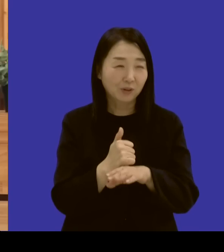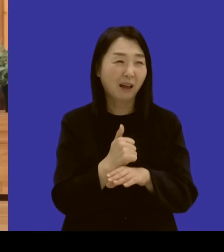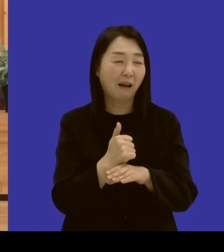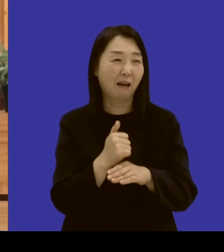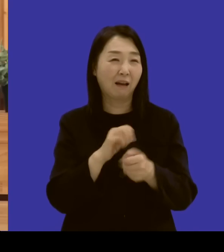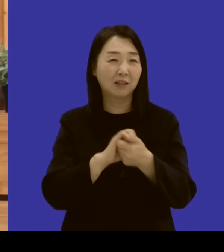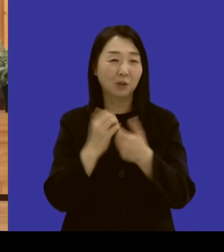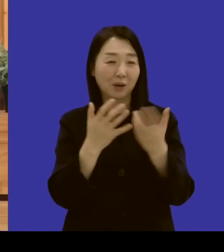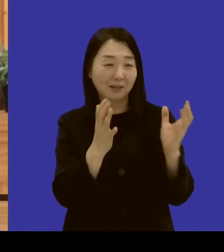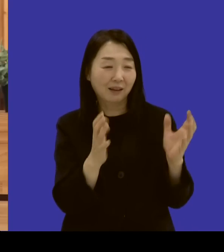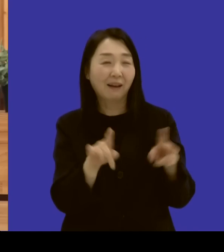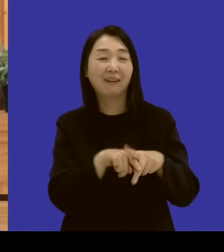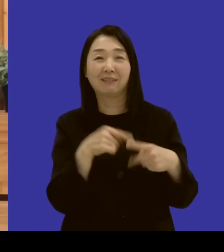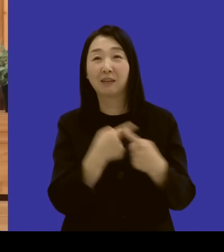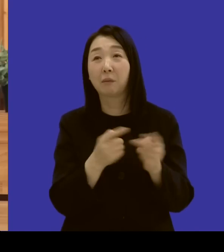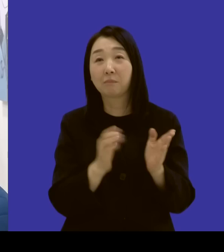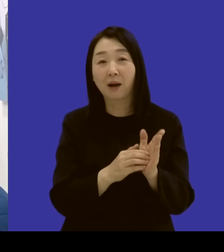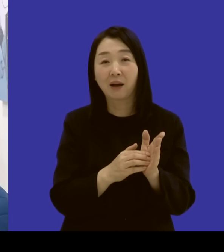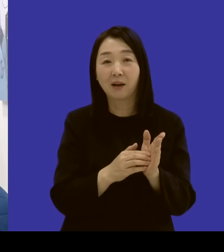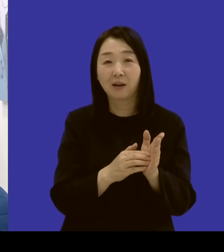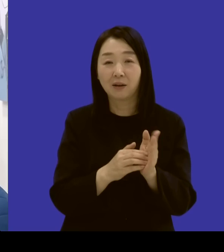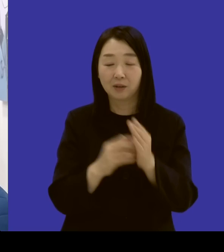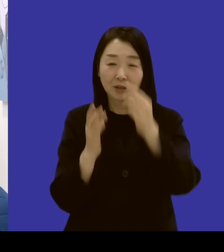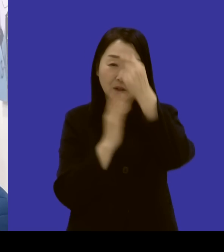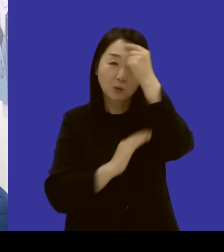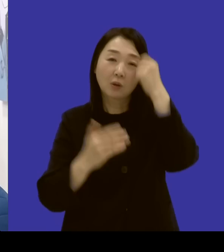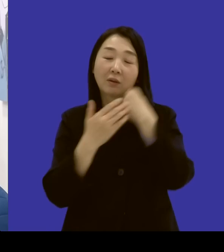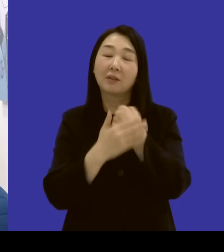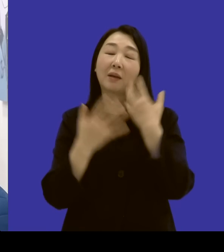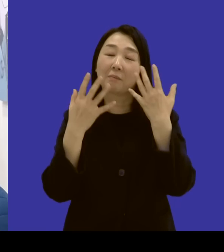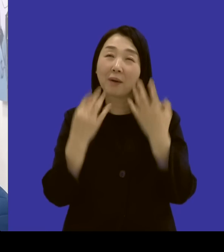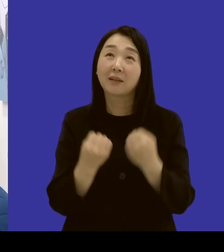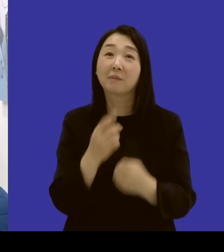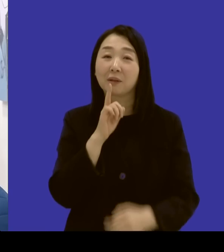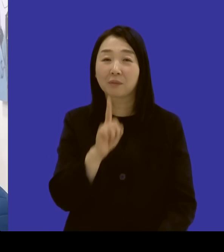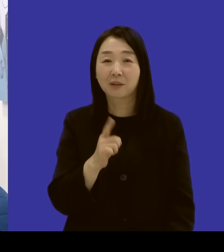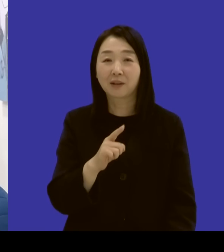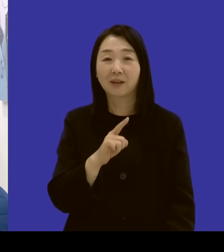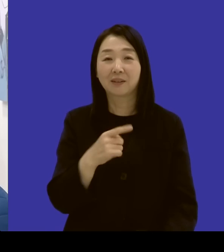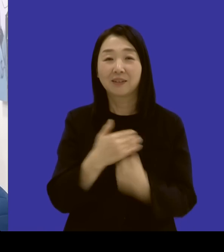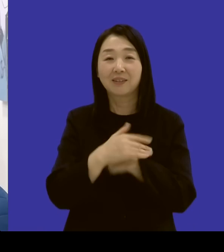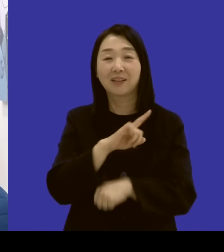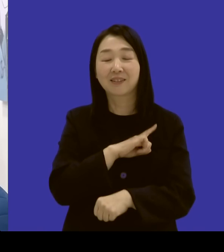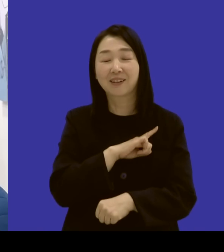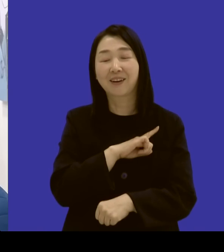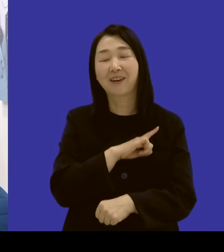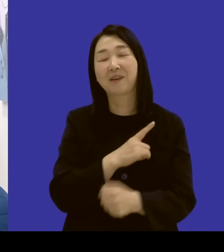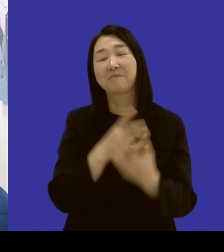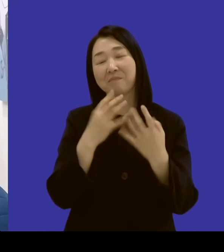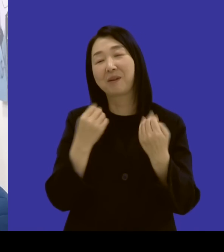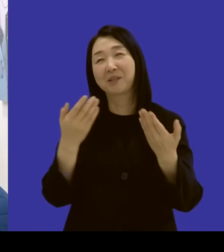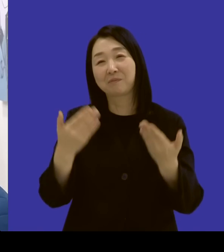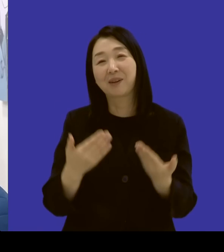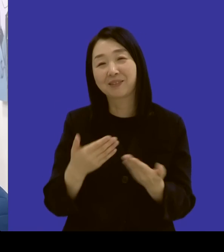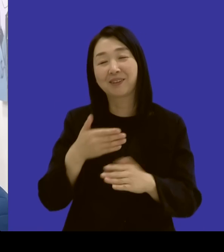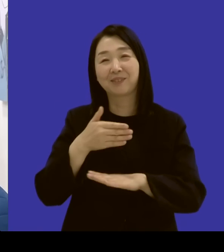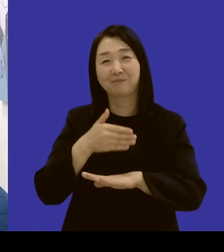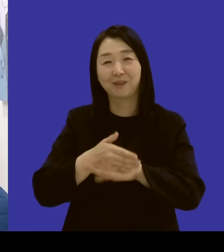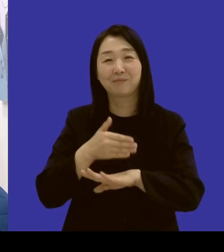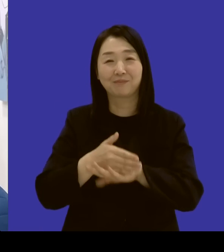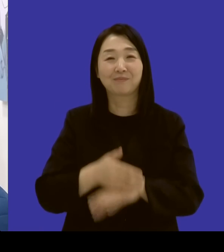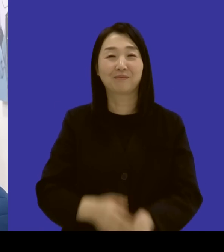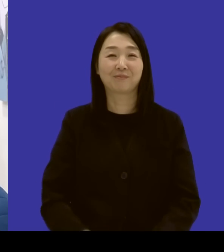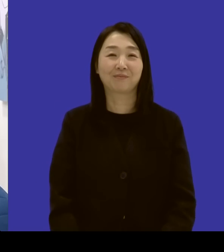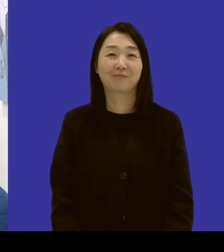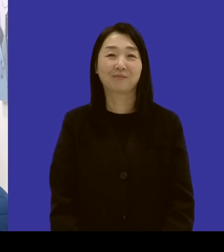되고요. 교인들께서 오늘 너무 은혜 받았습니다 하면 은혜는 제가 제일 많이 받는데 너무 감사드린다는